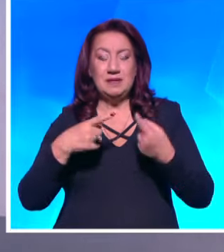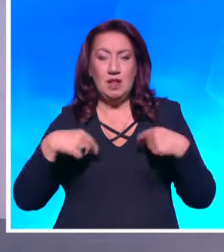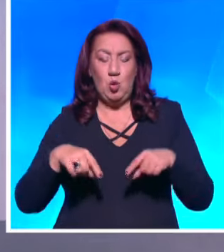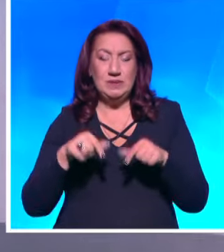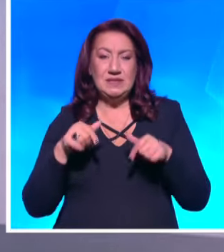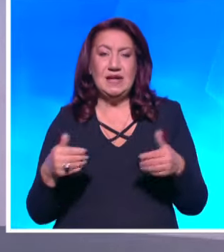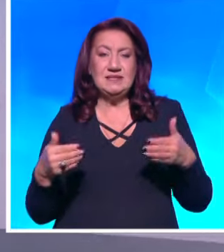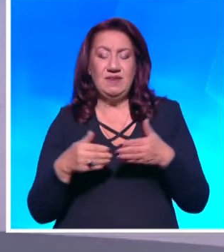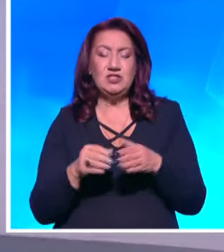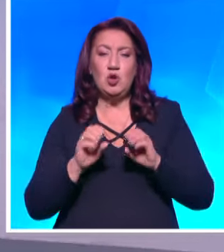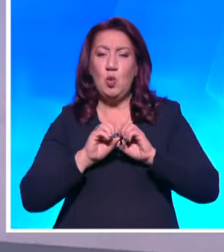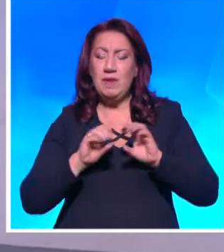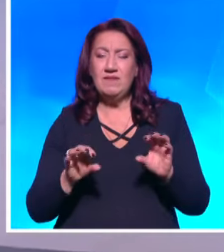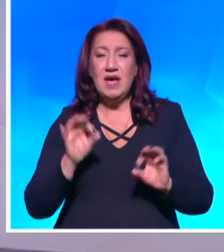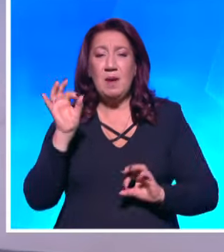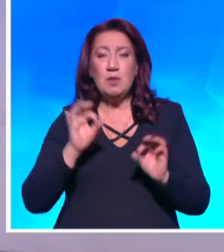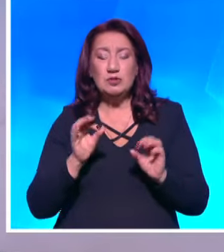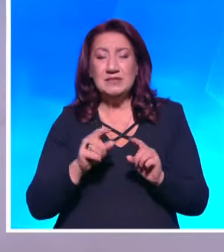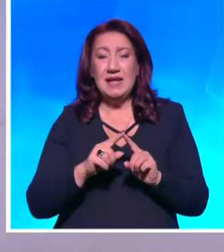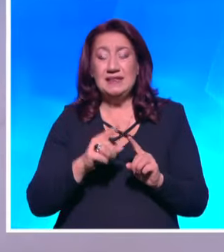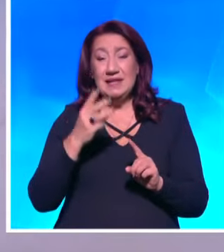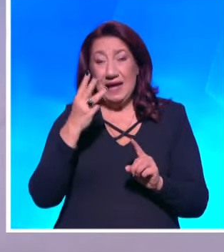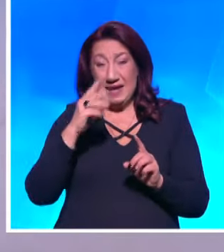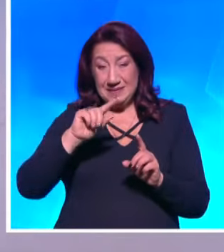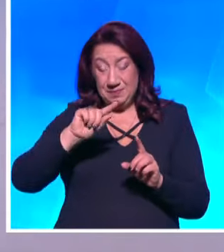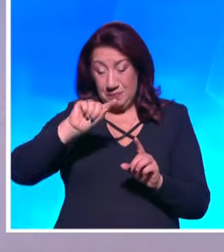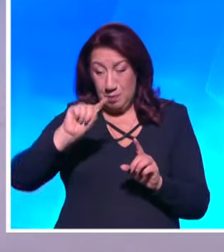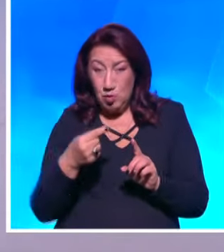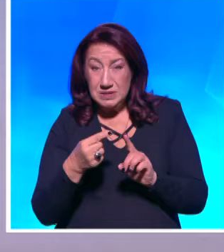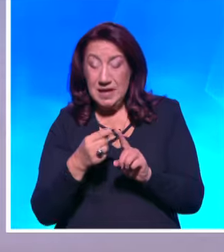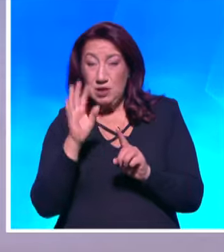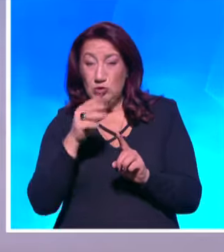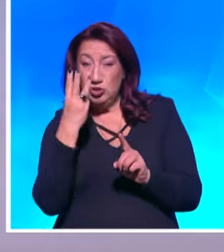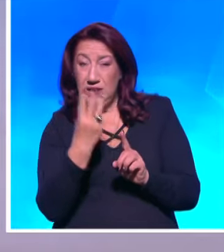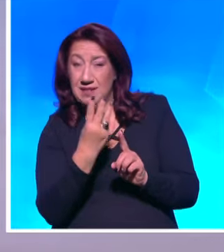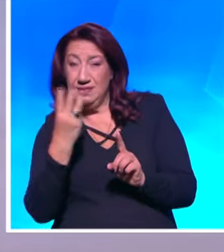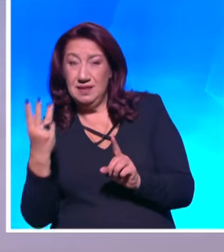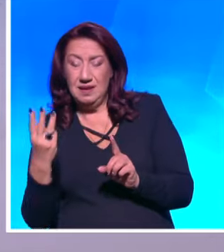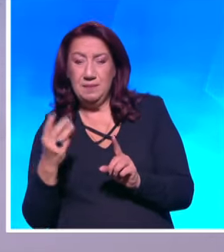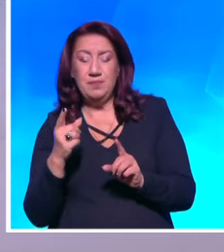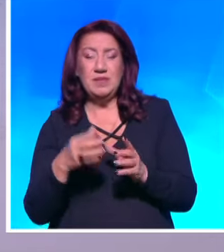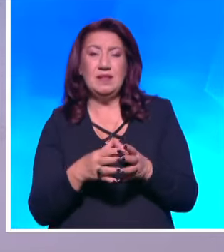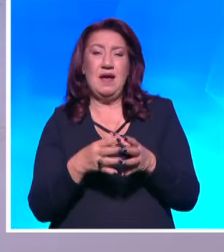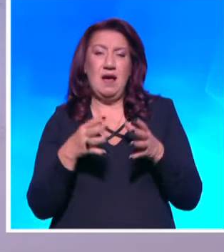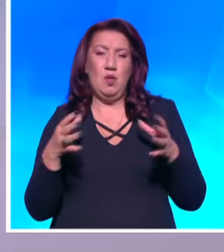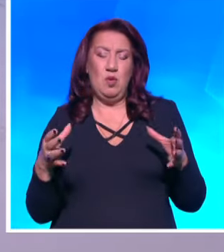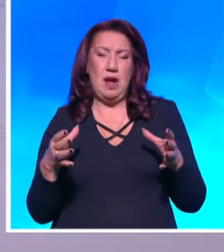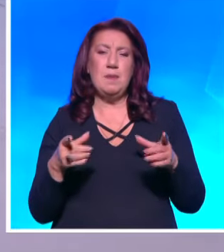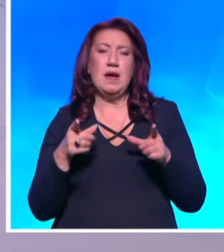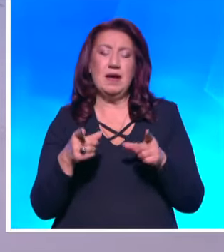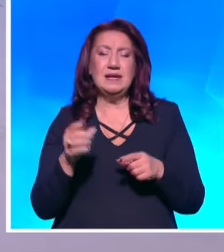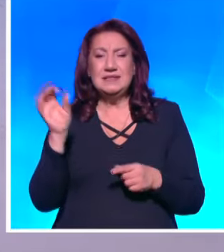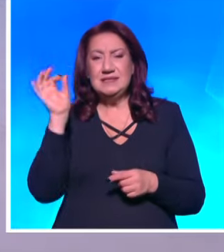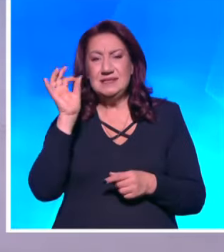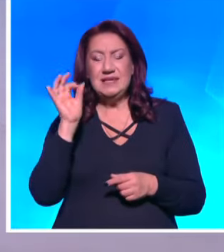обяви процентите до третия знак след запетаята. Най-голямата извън парламентарна формация е Синя България